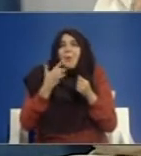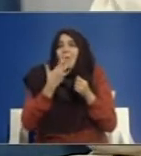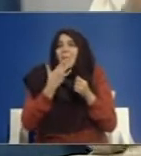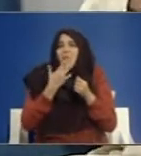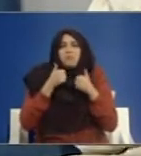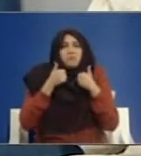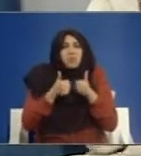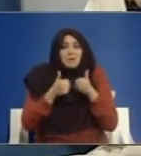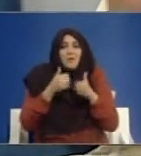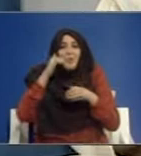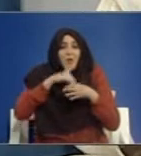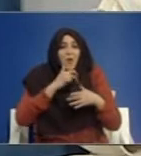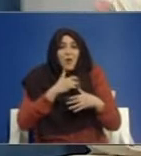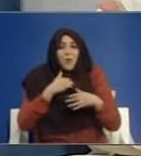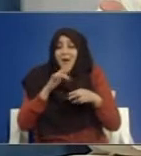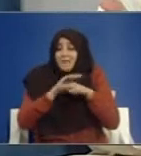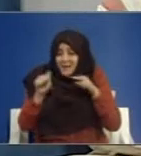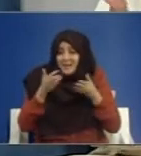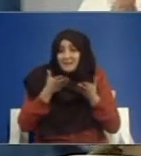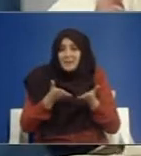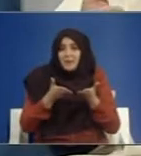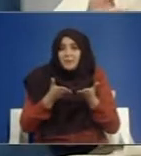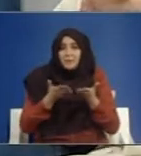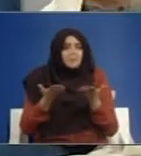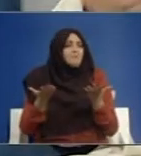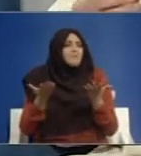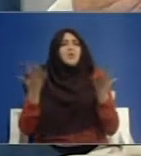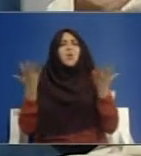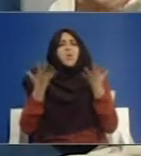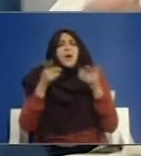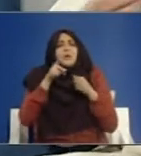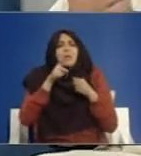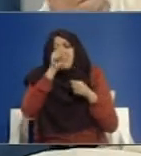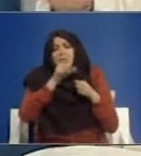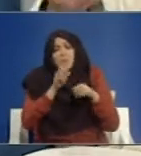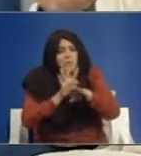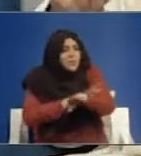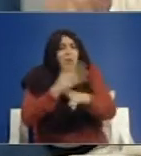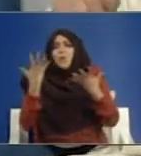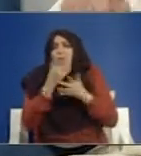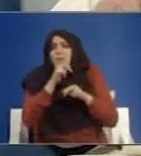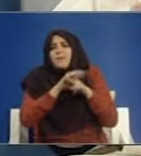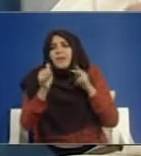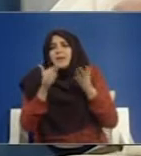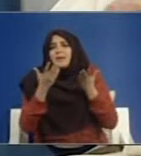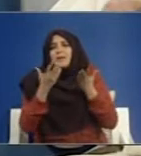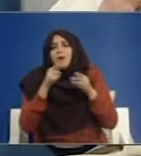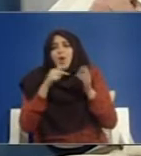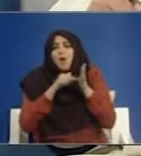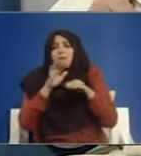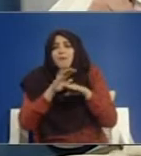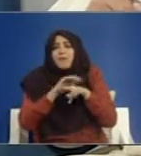الإيمانية في قلبه وهو يؤدي هذا العمل؟ يعني ما شعور هذا الإنسان الذي يفعل هذه الصلاة بعد